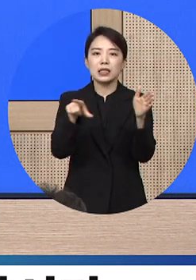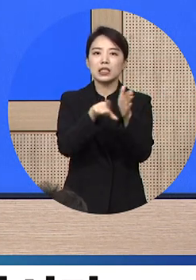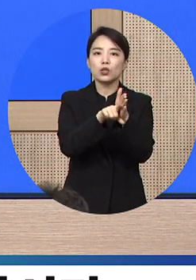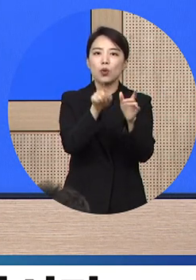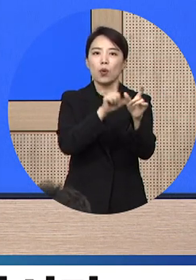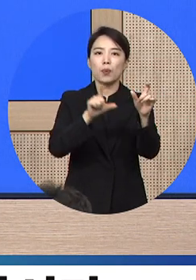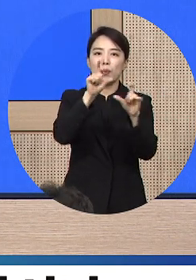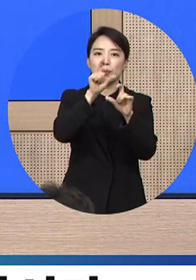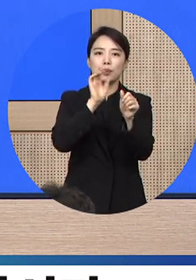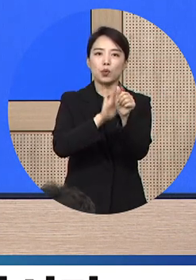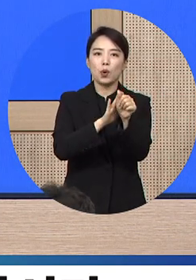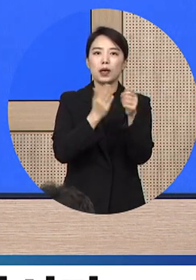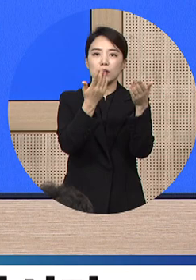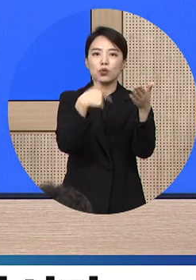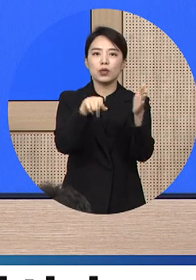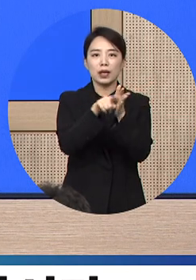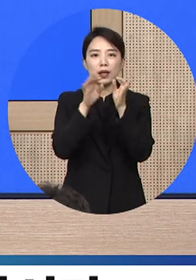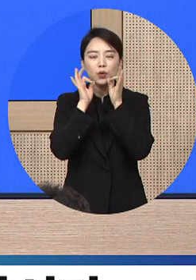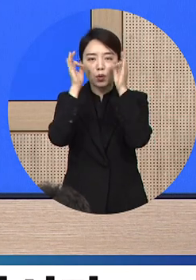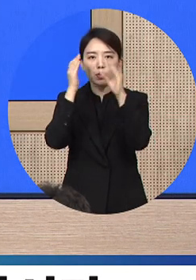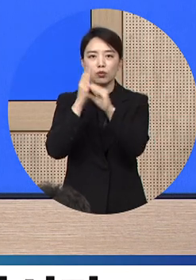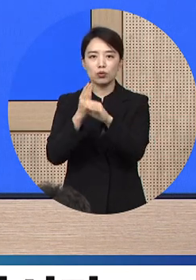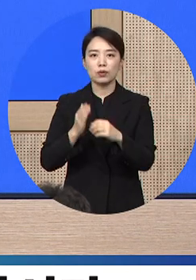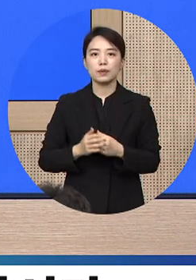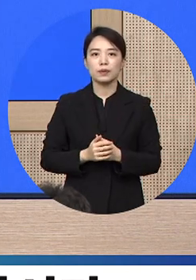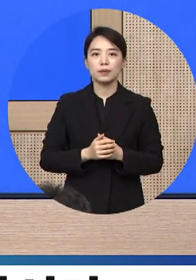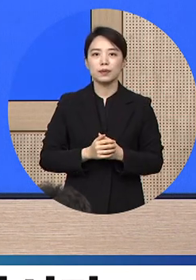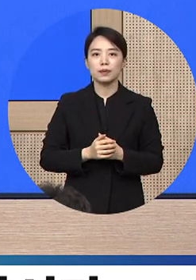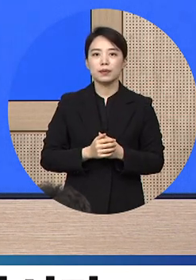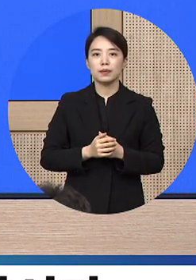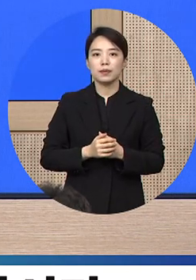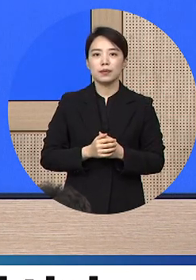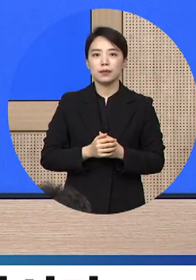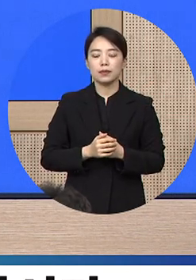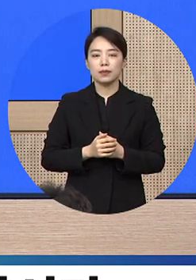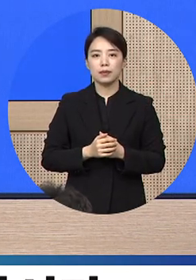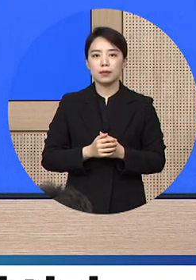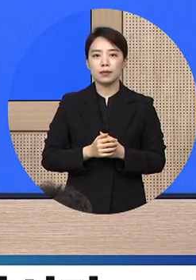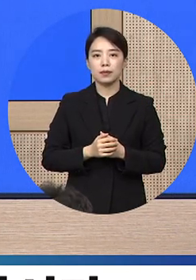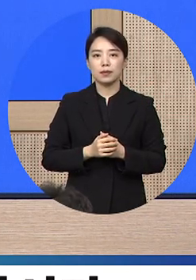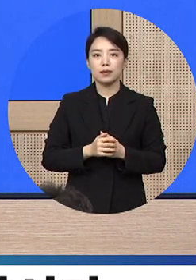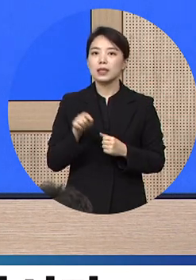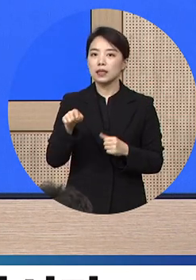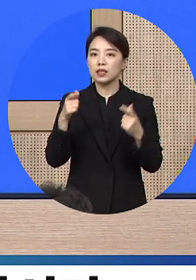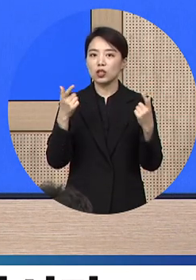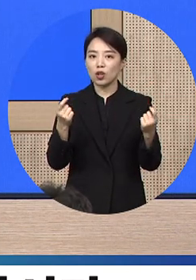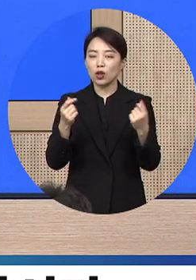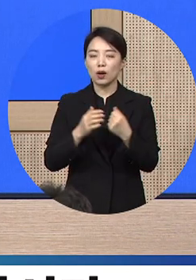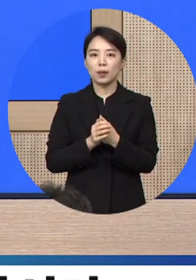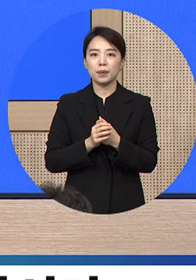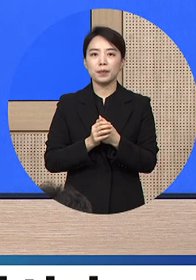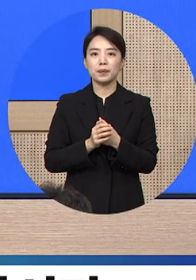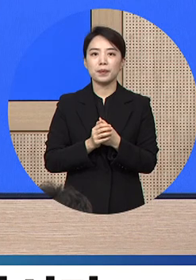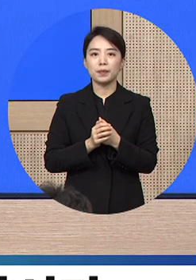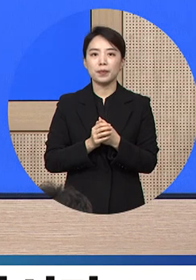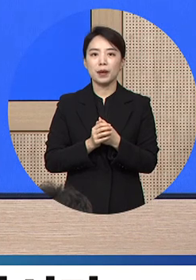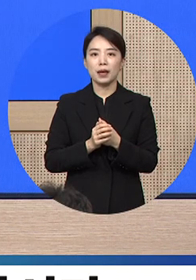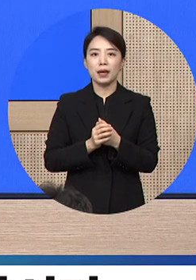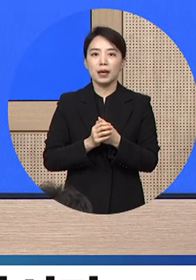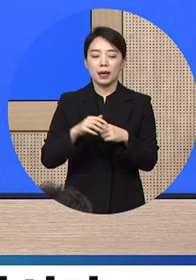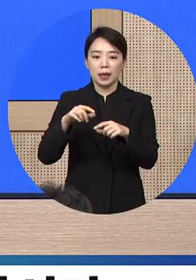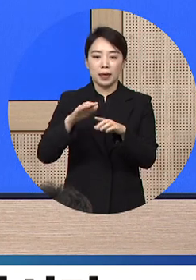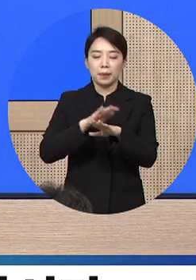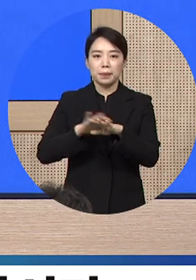위해서도 지금 애를 쓰고 있습니다. 그렇기 때문에 이와 같은 민생 복원을